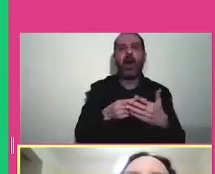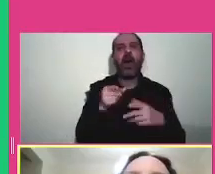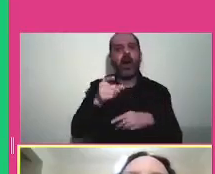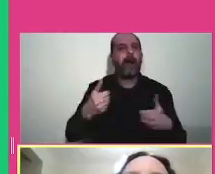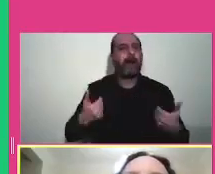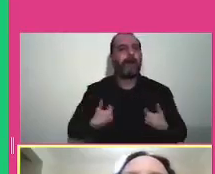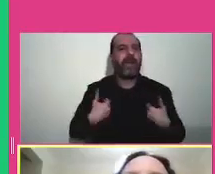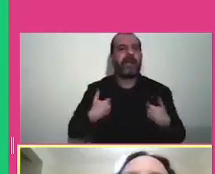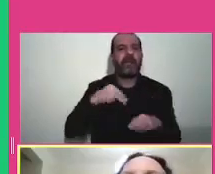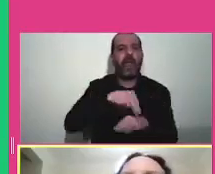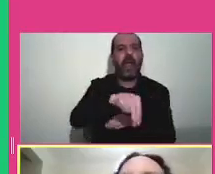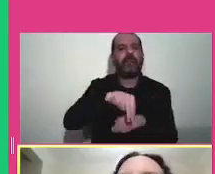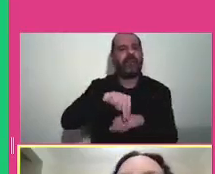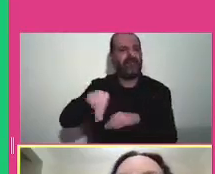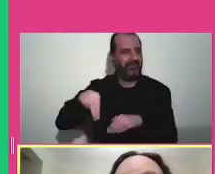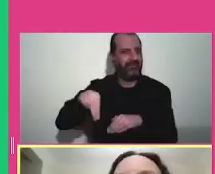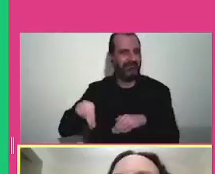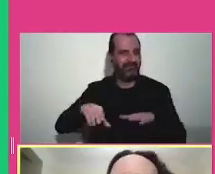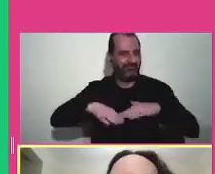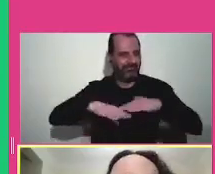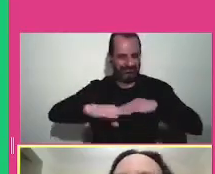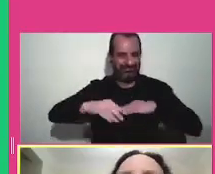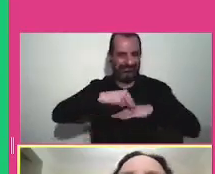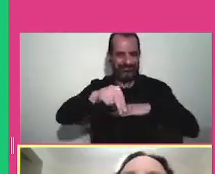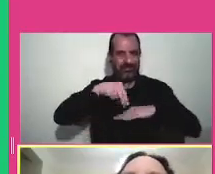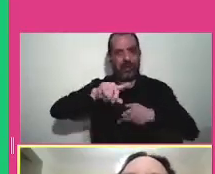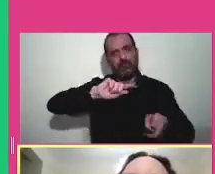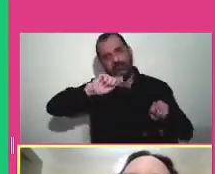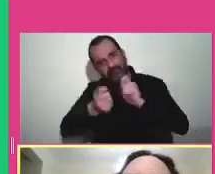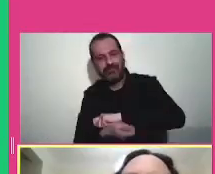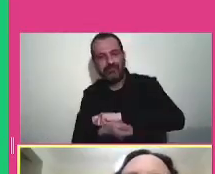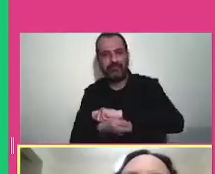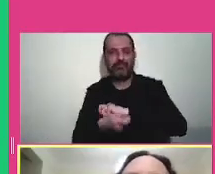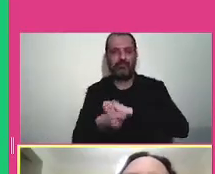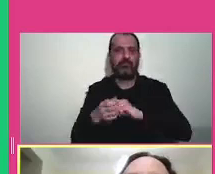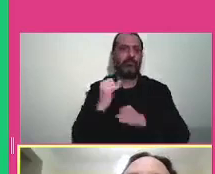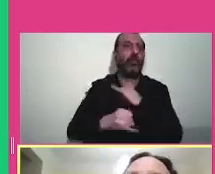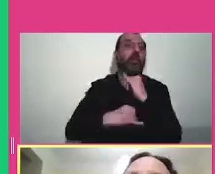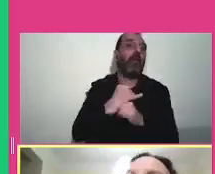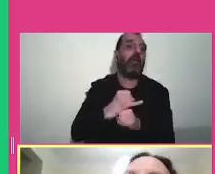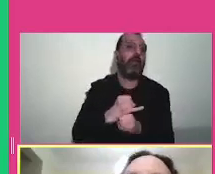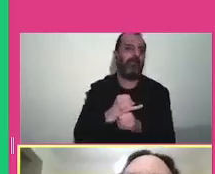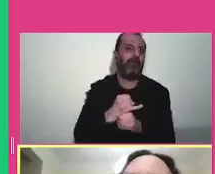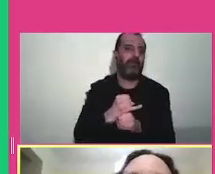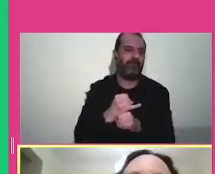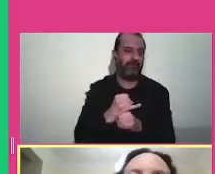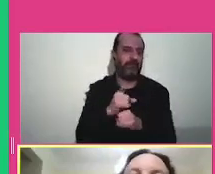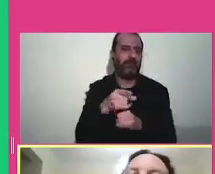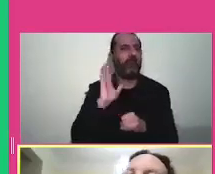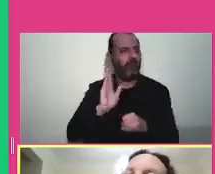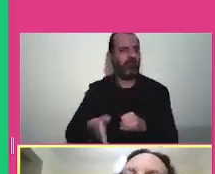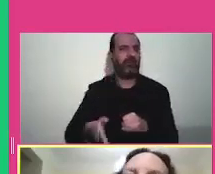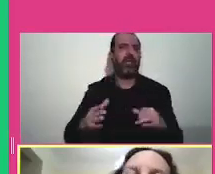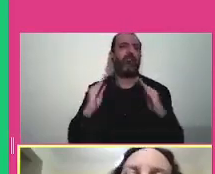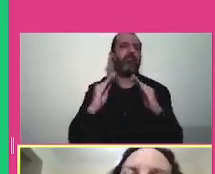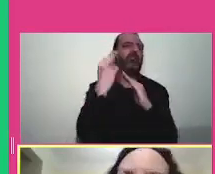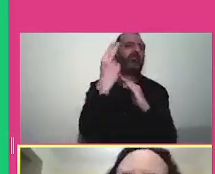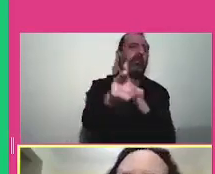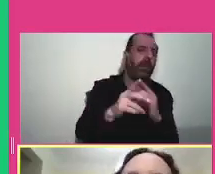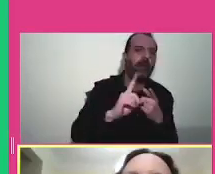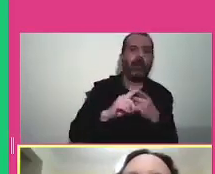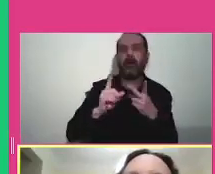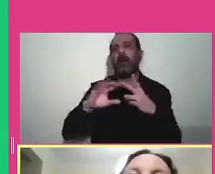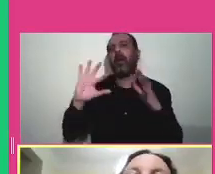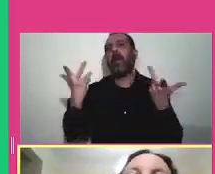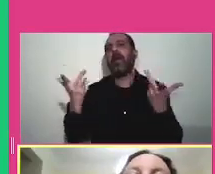τα περάσαμε σε μια ηλεκτρονική πλατφόρμα και έτσι ο καθένας μπορεί από το σπίτι του ή από τον